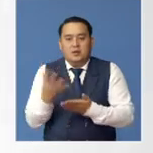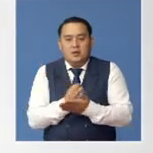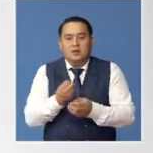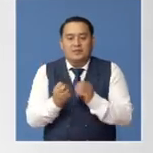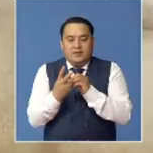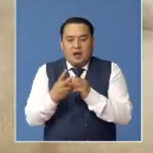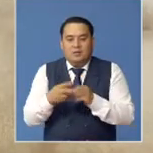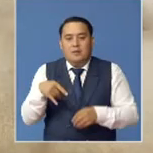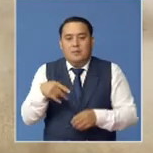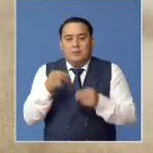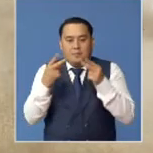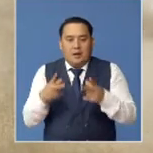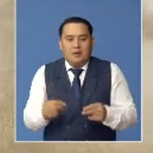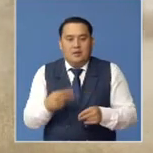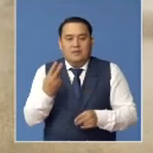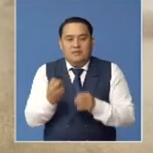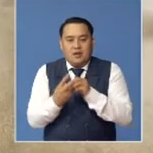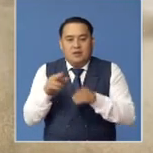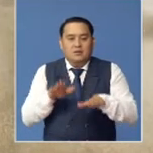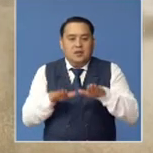12 пакетов весом 12 килограмм.